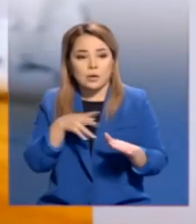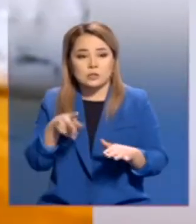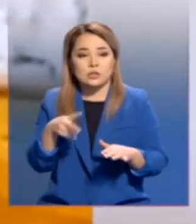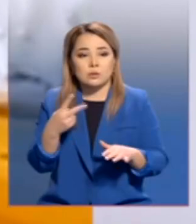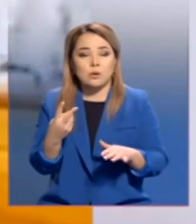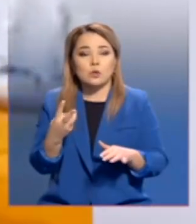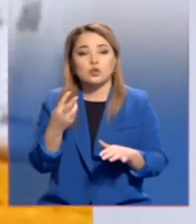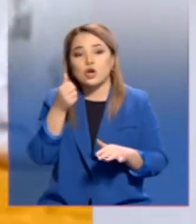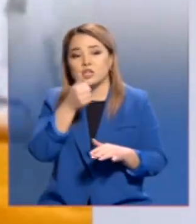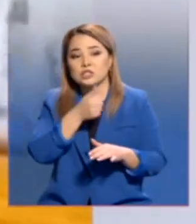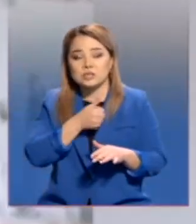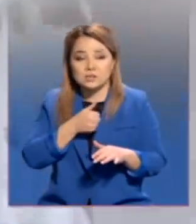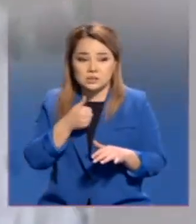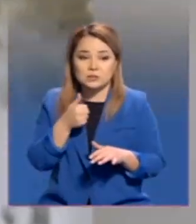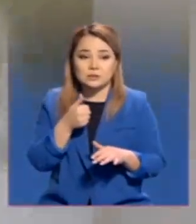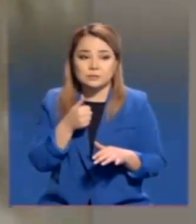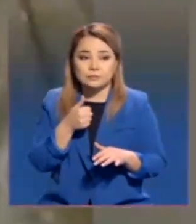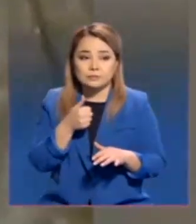2023 жыл